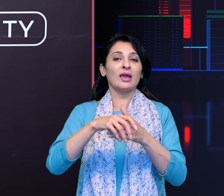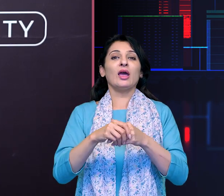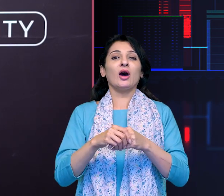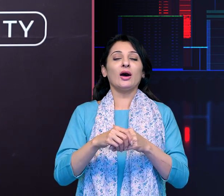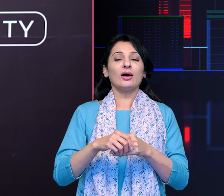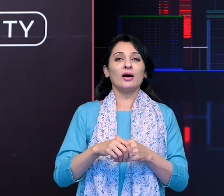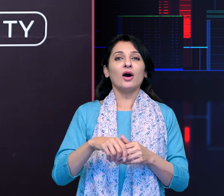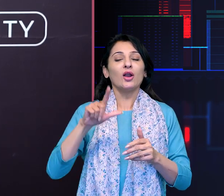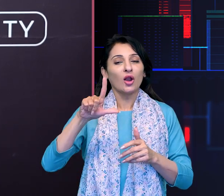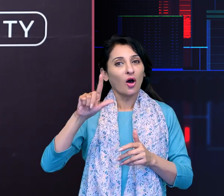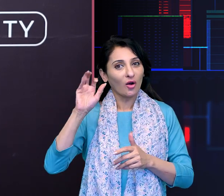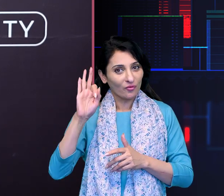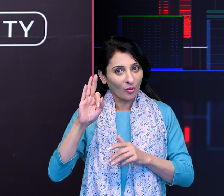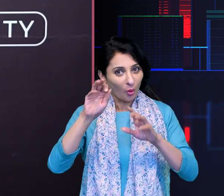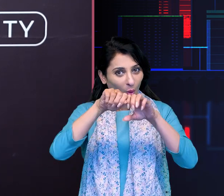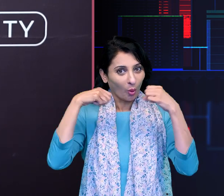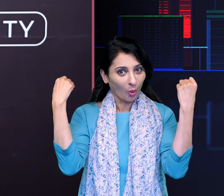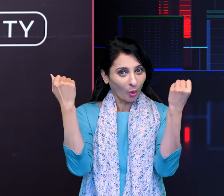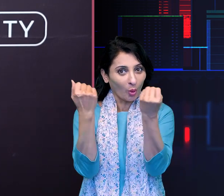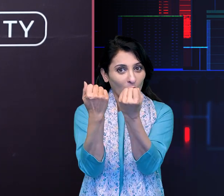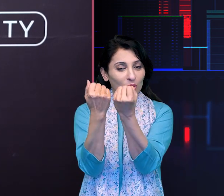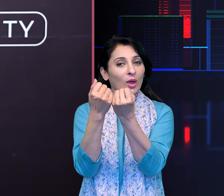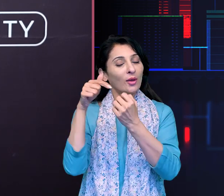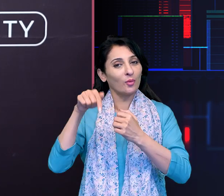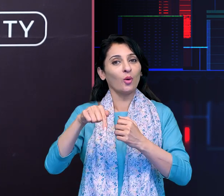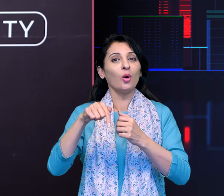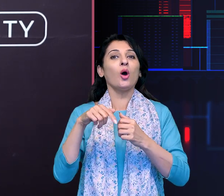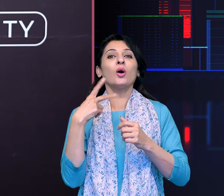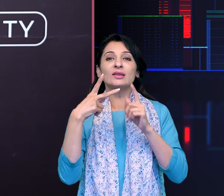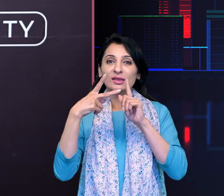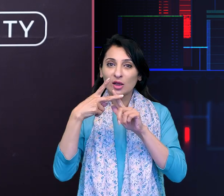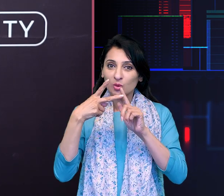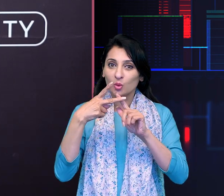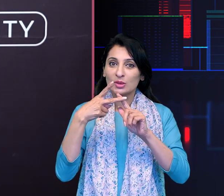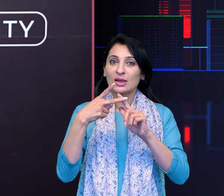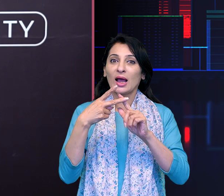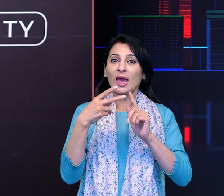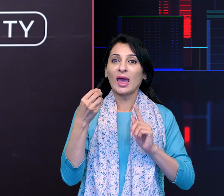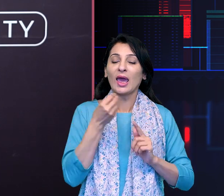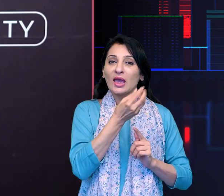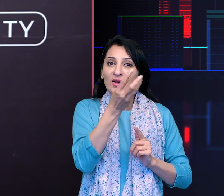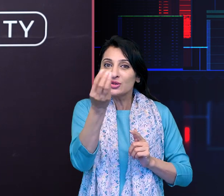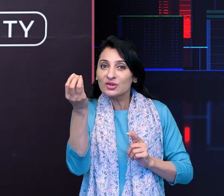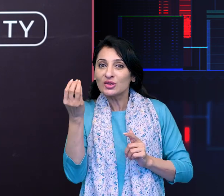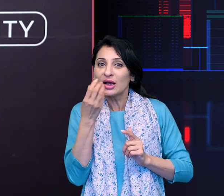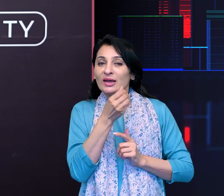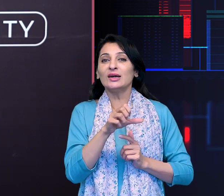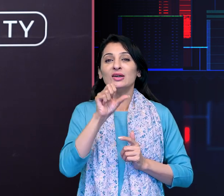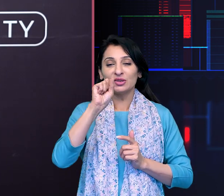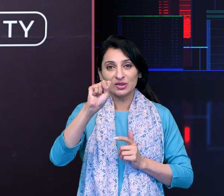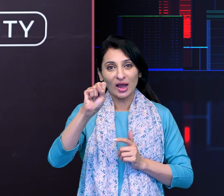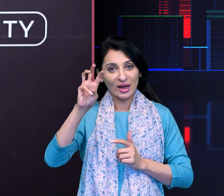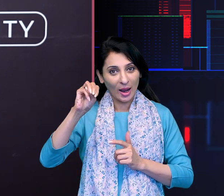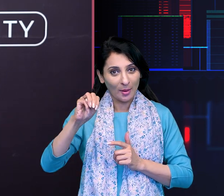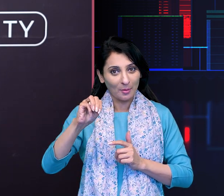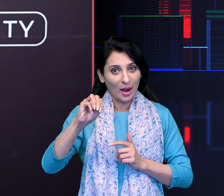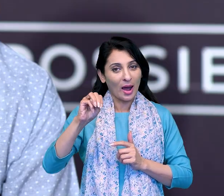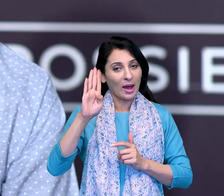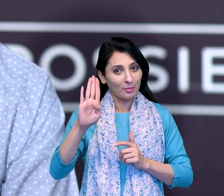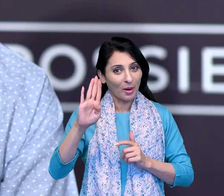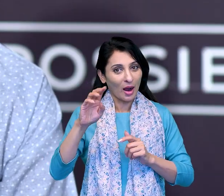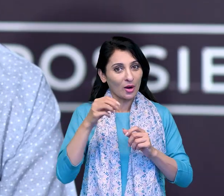हेरिटेज साइट्स यूनेस्को ने कहा उसके अलावा शालामर बाग है डेली गेट पर मस्कुलर वज़ीर खान है